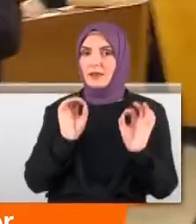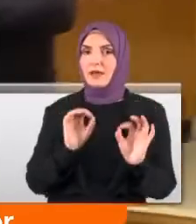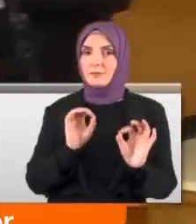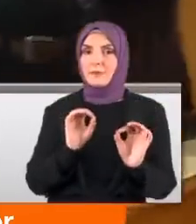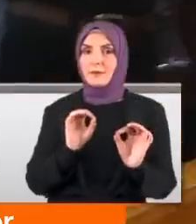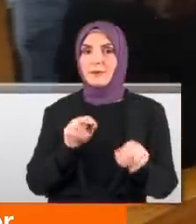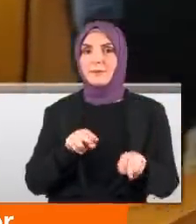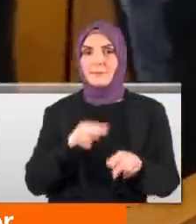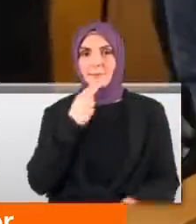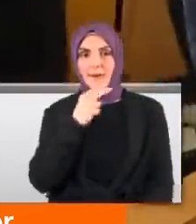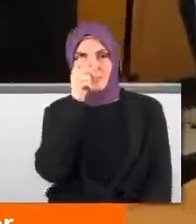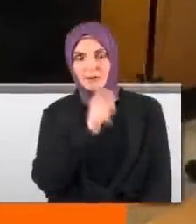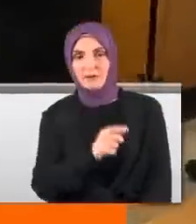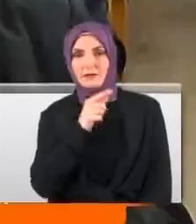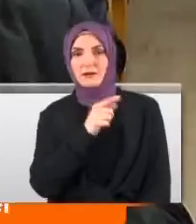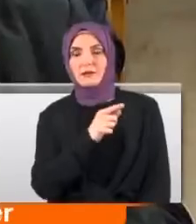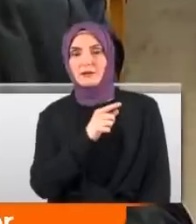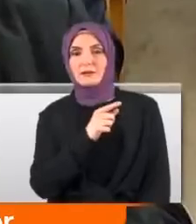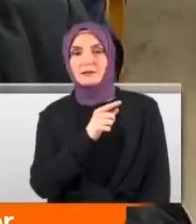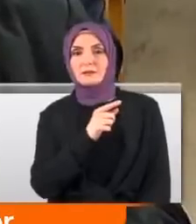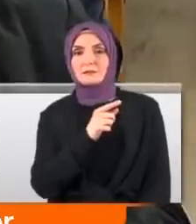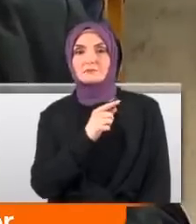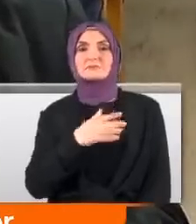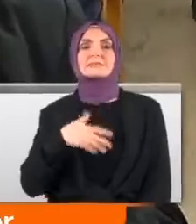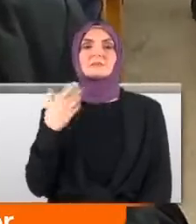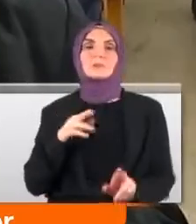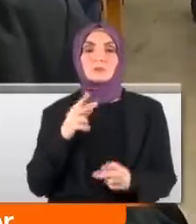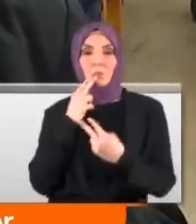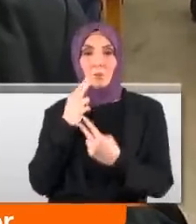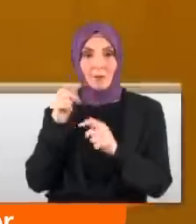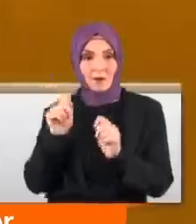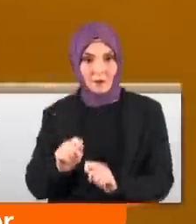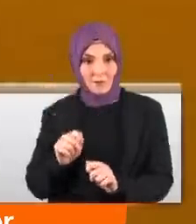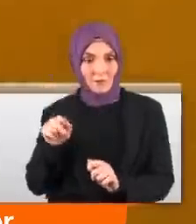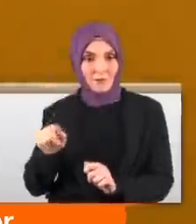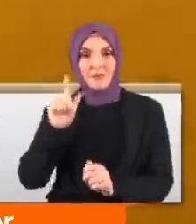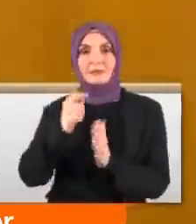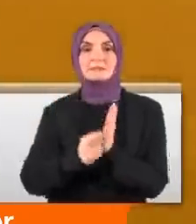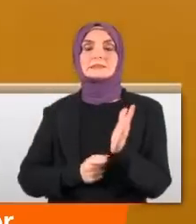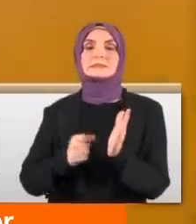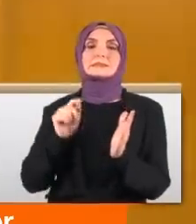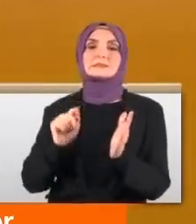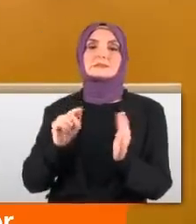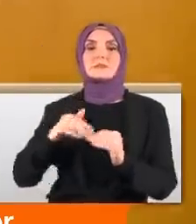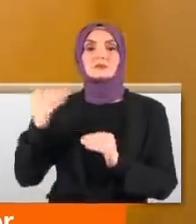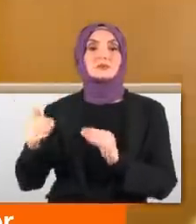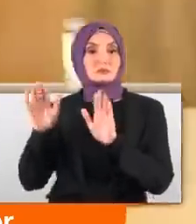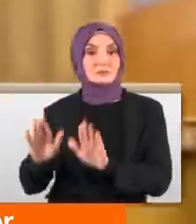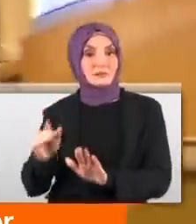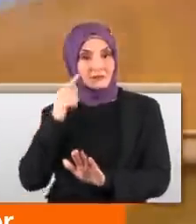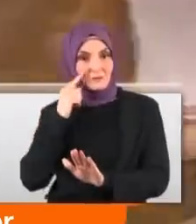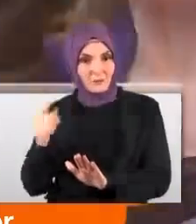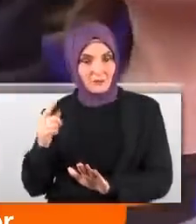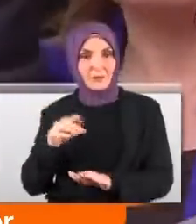aleyhine açıklamalar yapan isimlerin liste dışı kalması, Kılıçdaroğlu Akşener'e masaya dönüş diyetine ödediği yorumlarını da